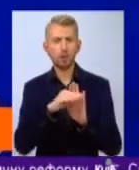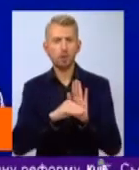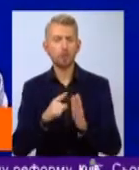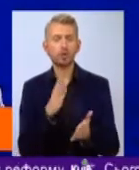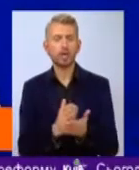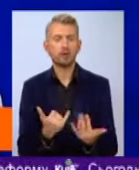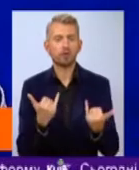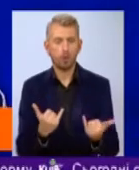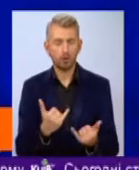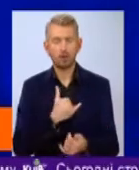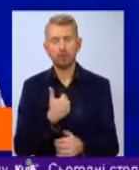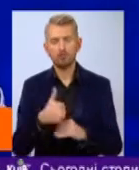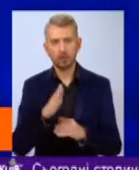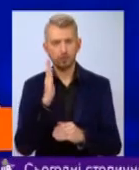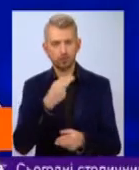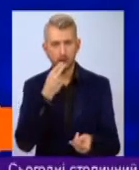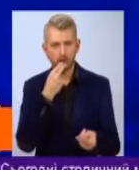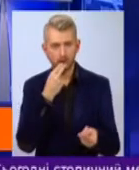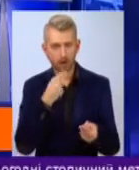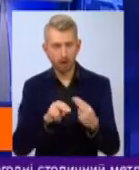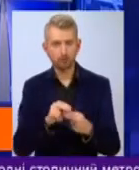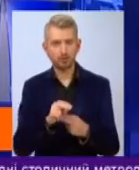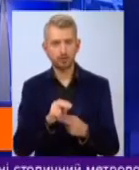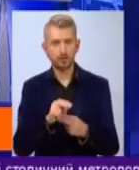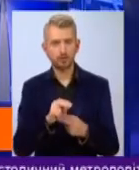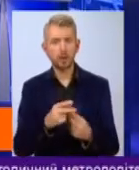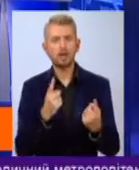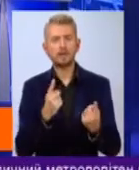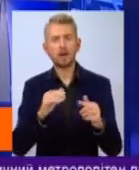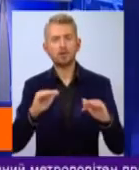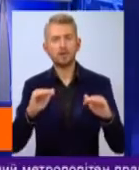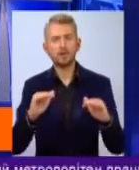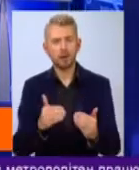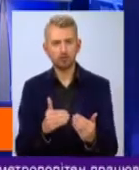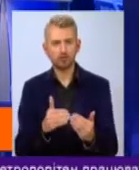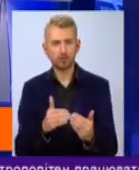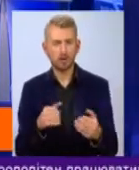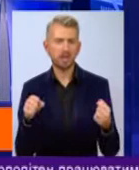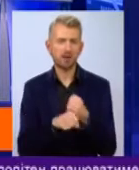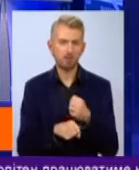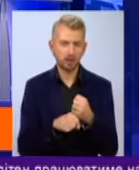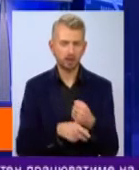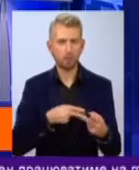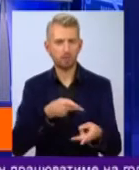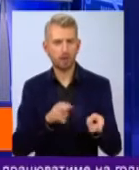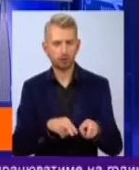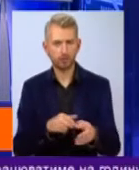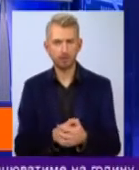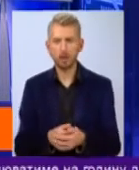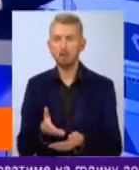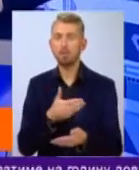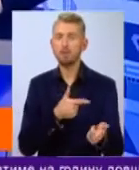сьогодні, в нас вже буде значно руху, так, да, значне зменшення травматизму та смертності. Ми